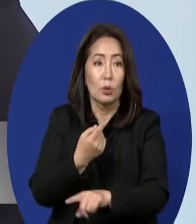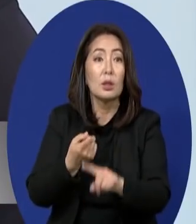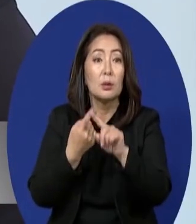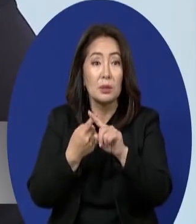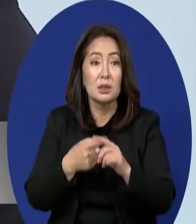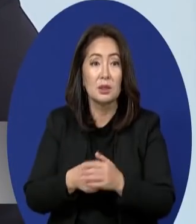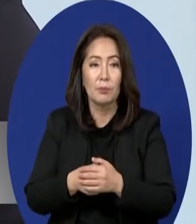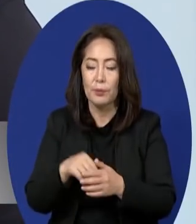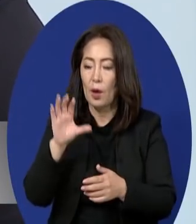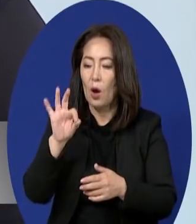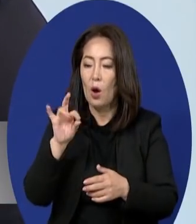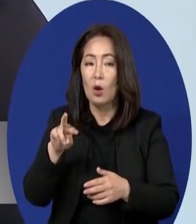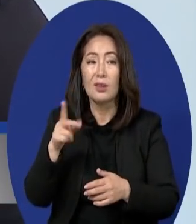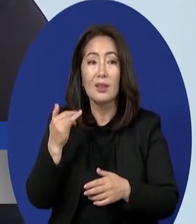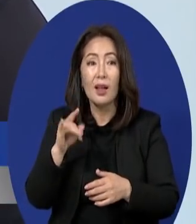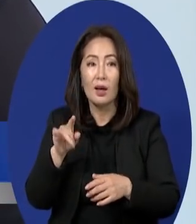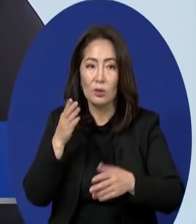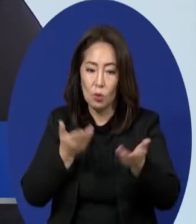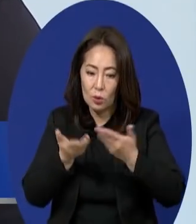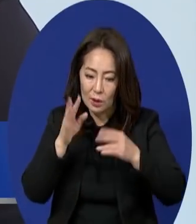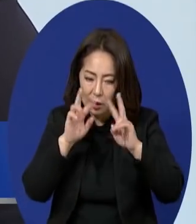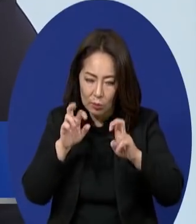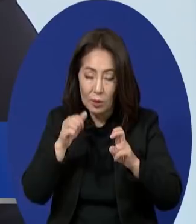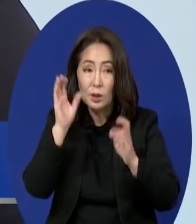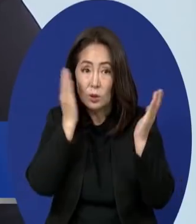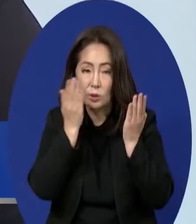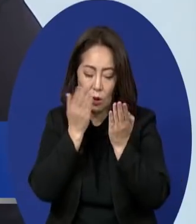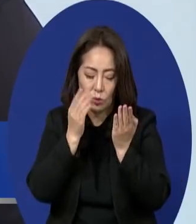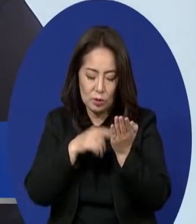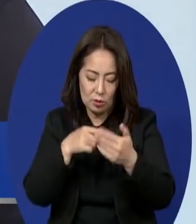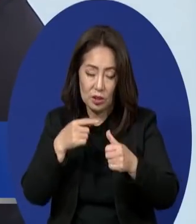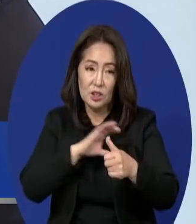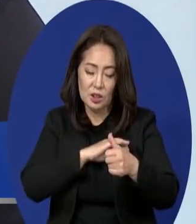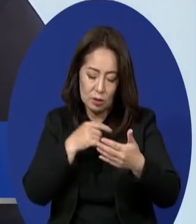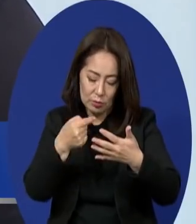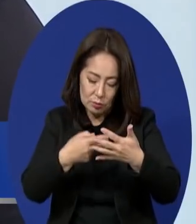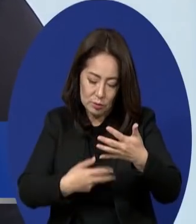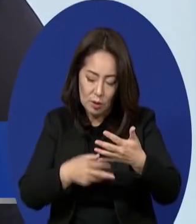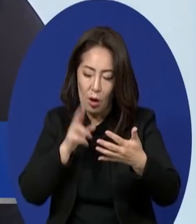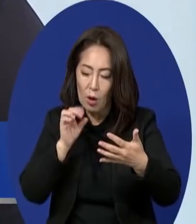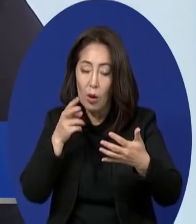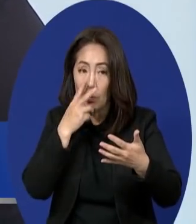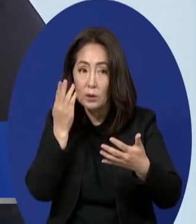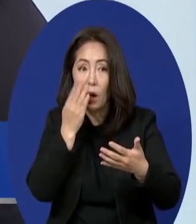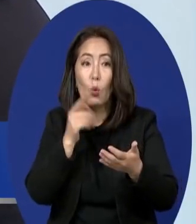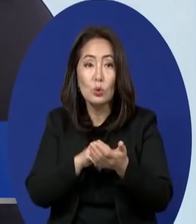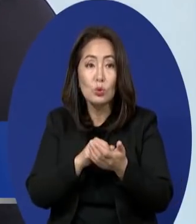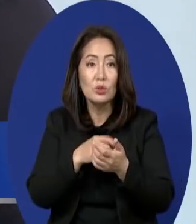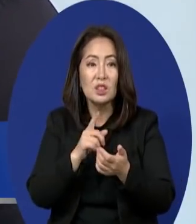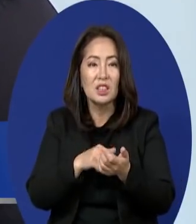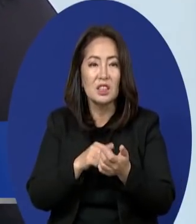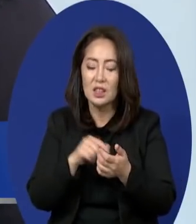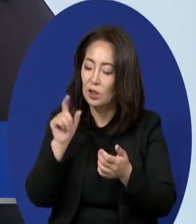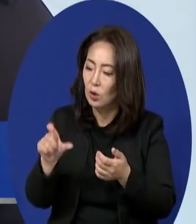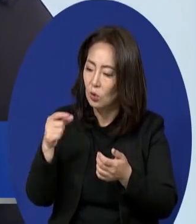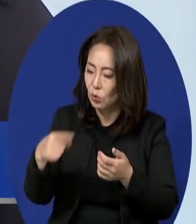Онлайн худалдааг одоо маш их судлах, иргэдийн бичсэн сэтгэгдэл, комитиг унших, тухайн